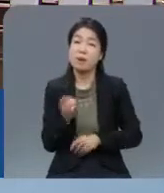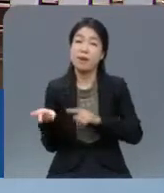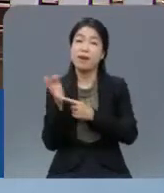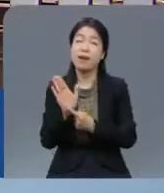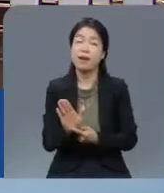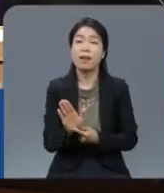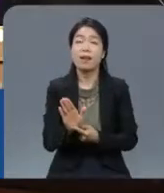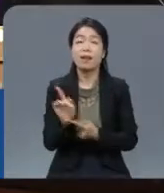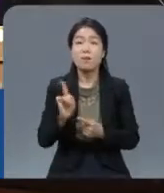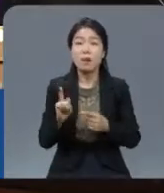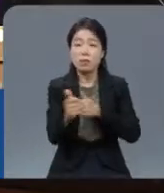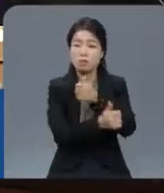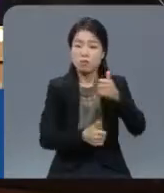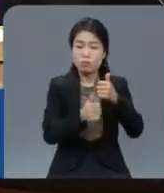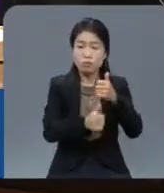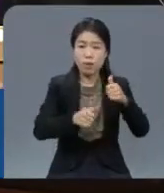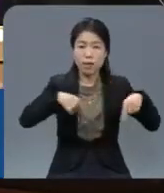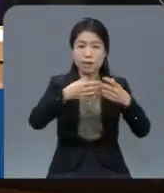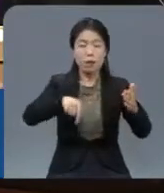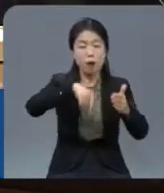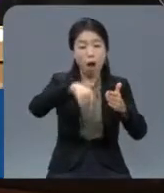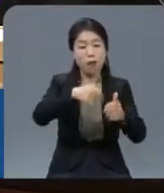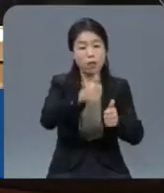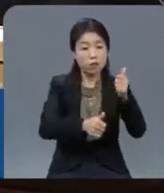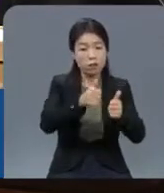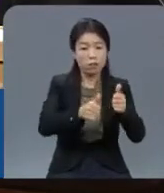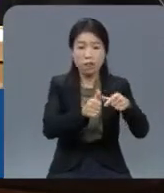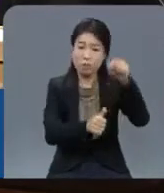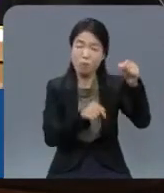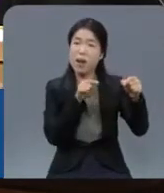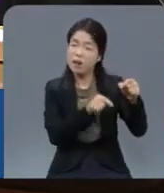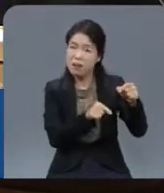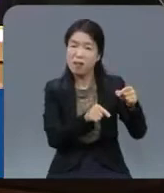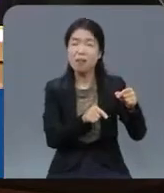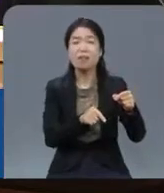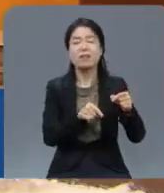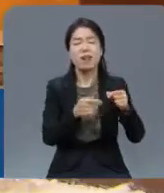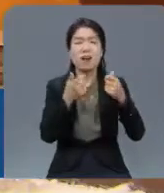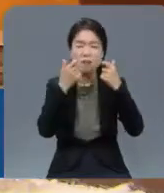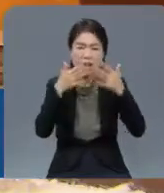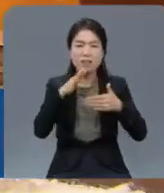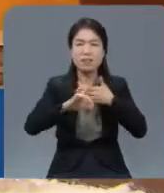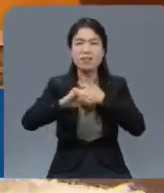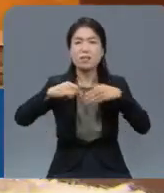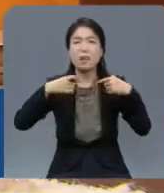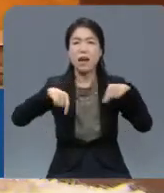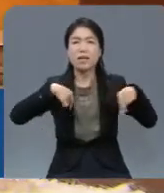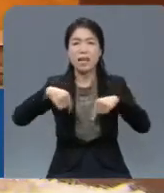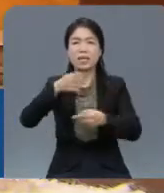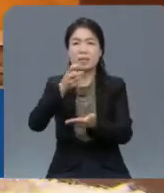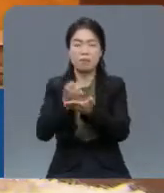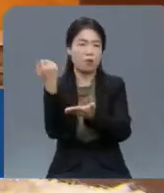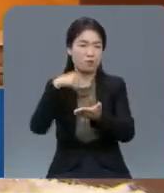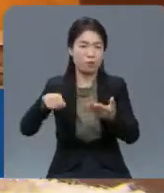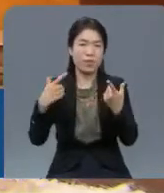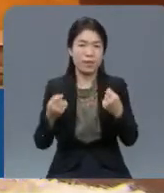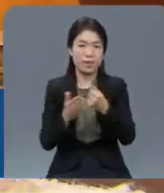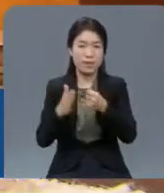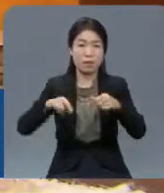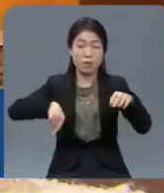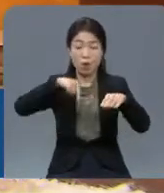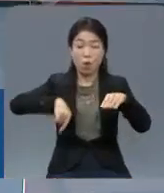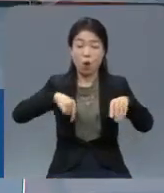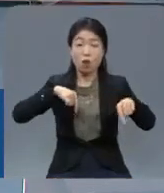내고 의장단을 당 내부 경선으로 뽑자고 하는 것은 명백한 지방자치법 위반이라며 원